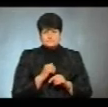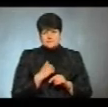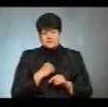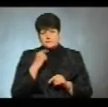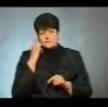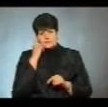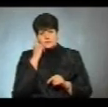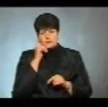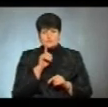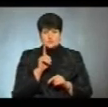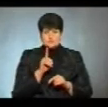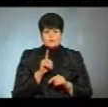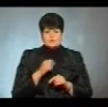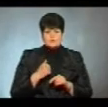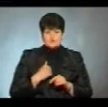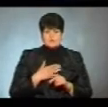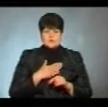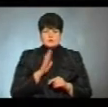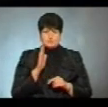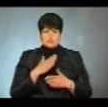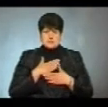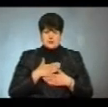думаю, що воїни наші будуть задоволені.